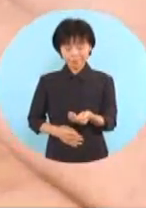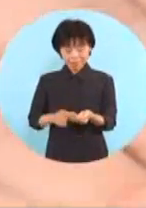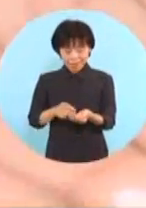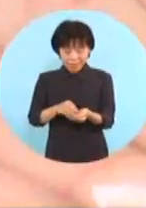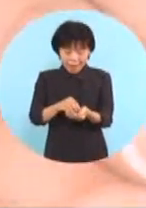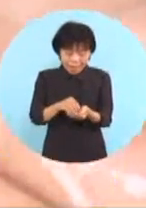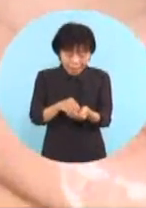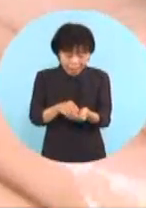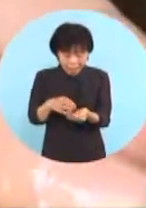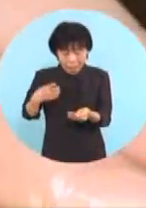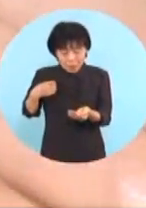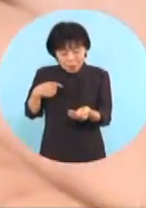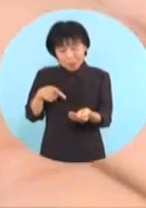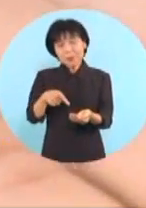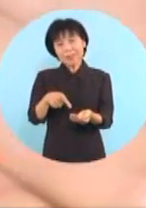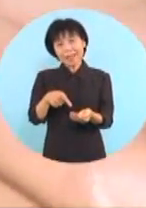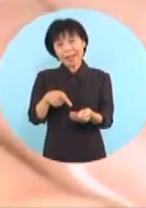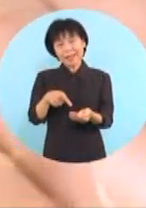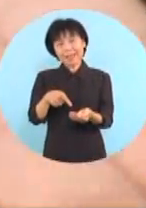ないですか。